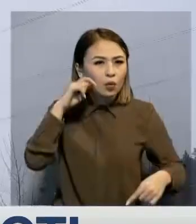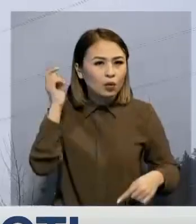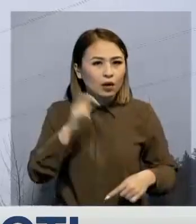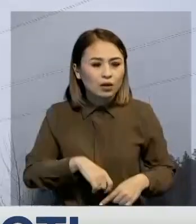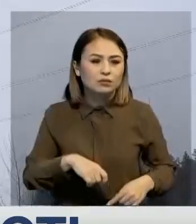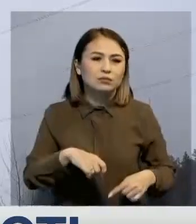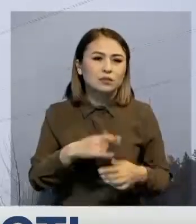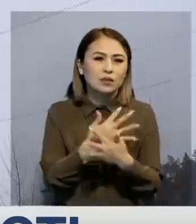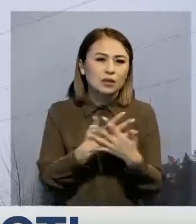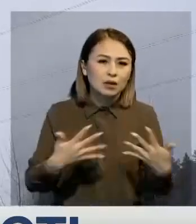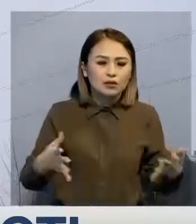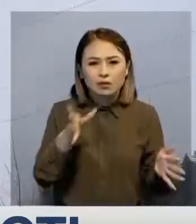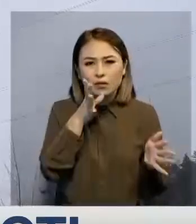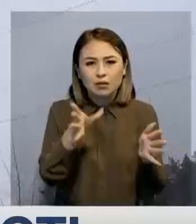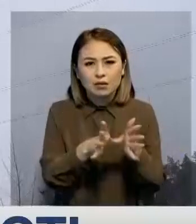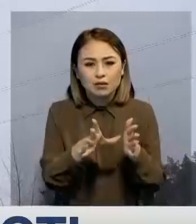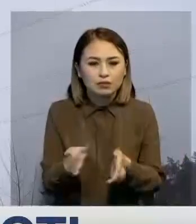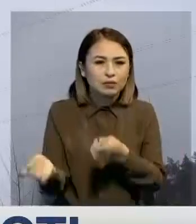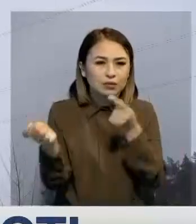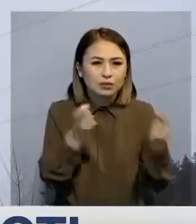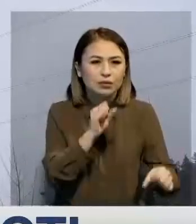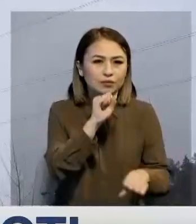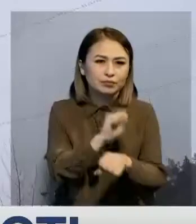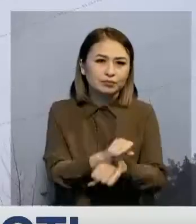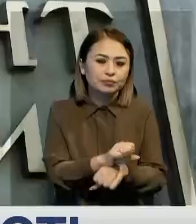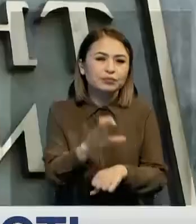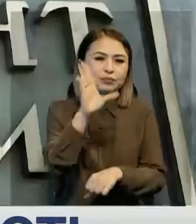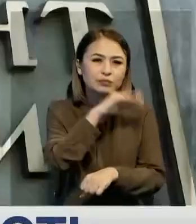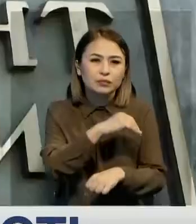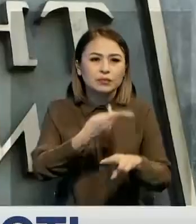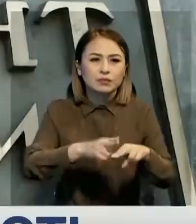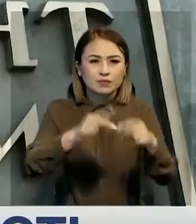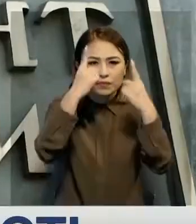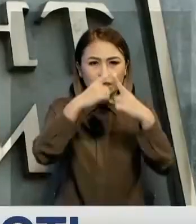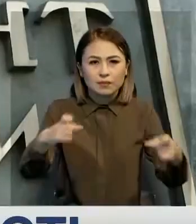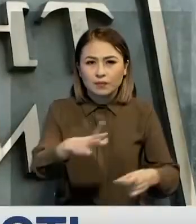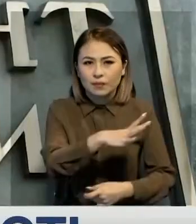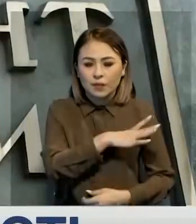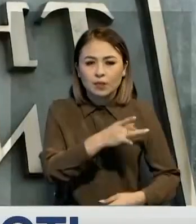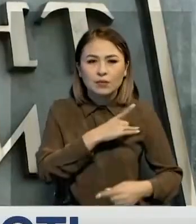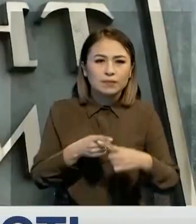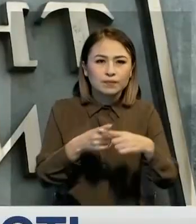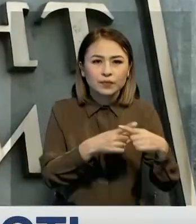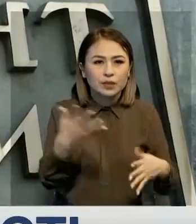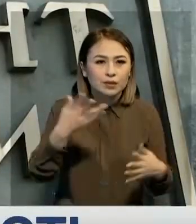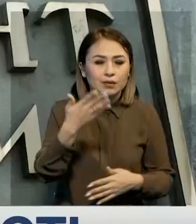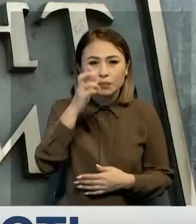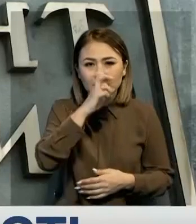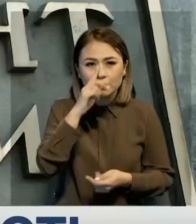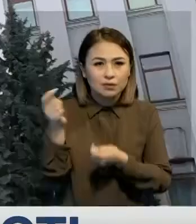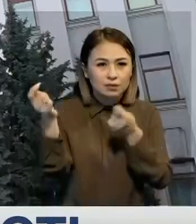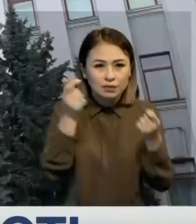мен электр энергиясын тасымалын тоқтатуы мүмкін деп мәлімдеді. Сарапшылар Беларусьтен бензин тасымалы тоқтаса,